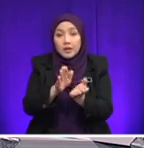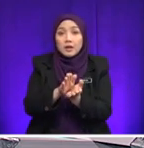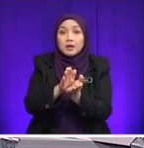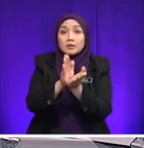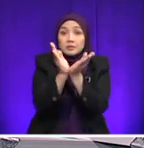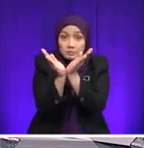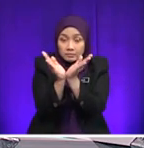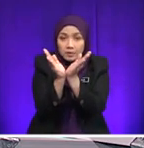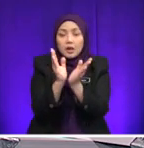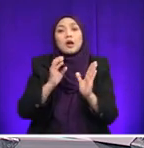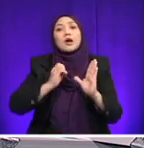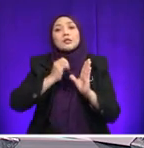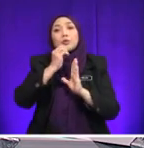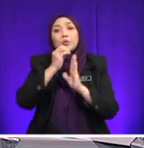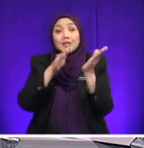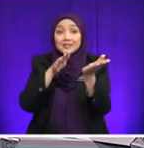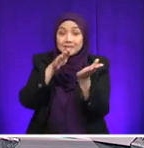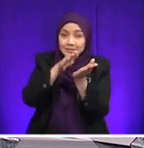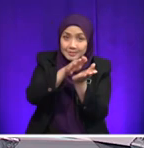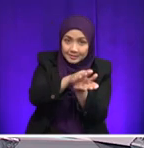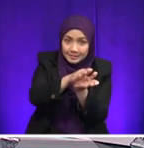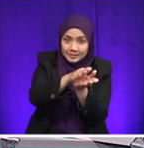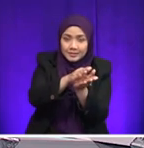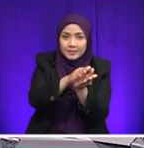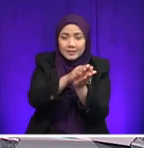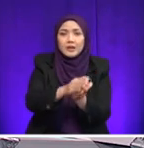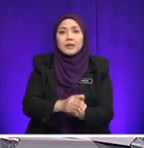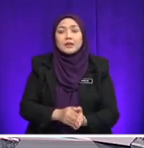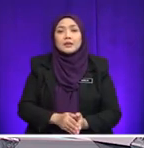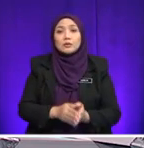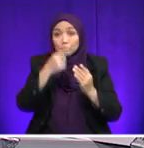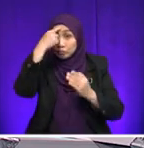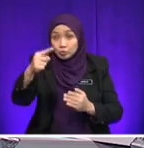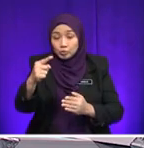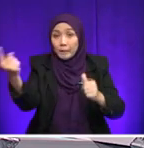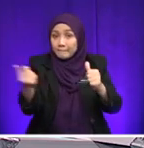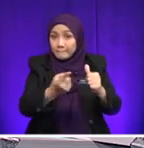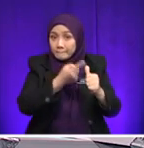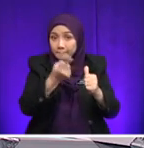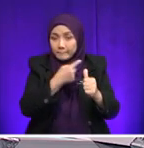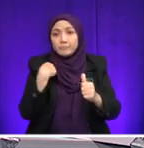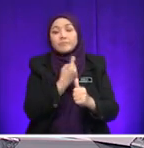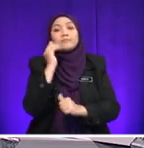ataupun segitiga bersudut tirus jadi pada case yang pertama ini kita akan